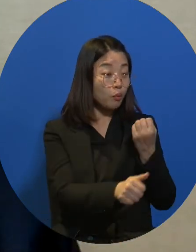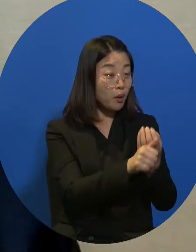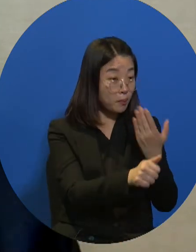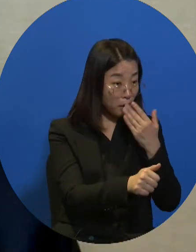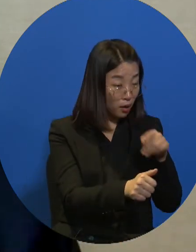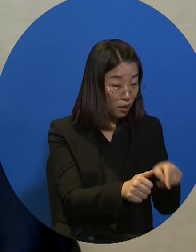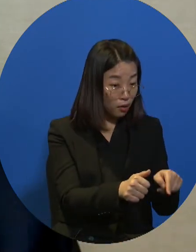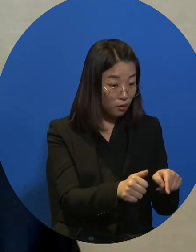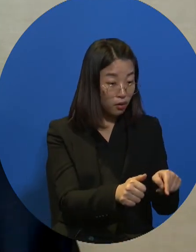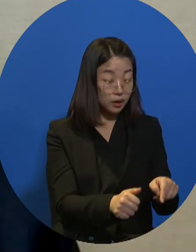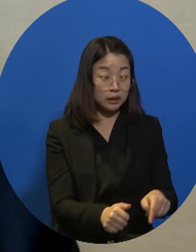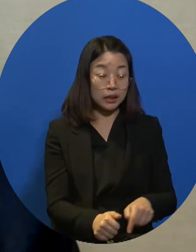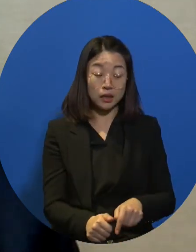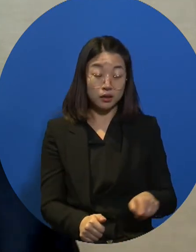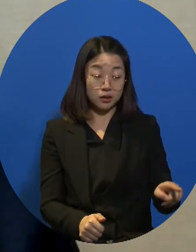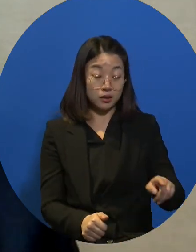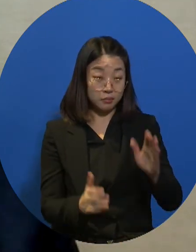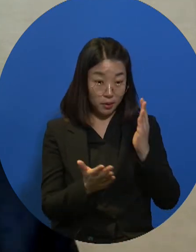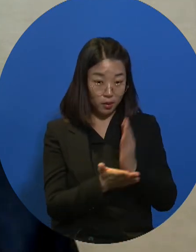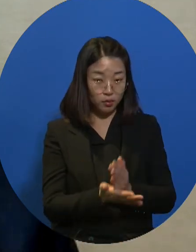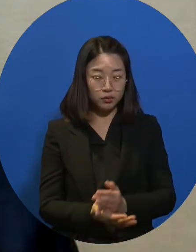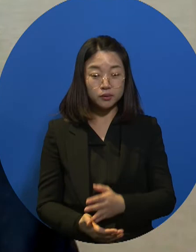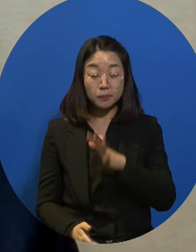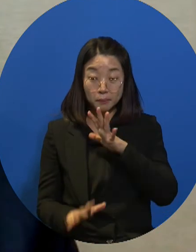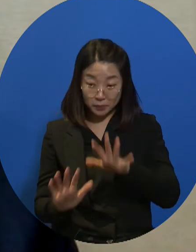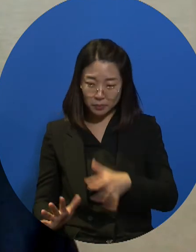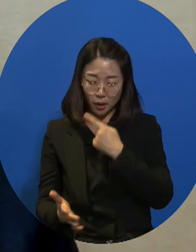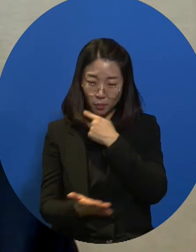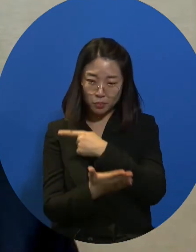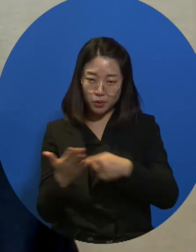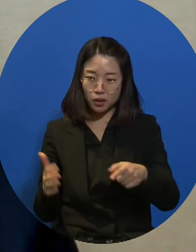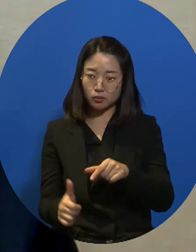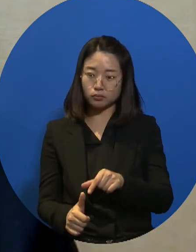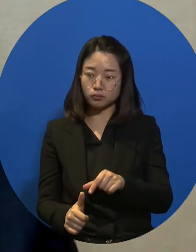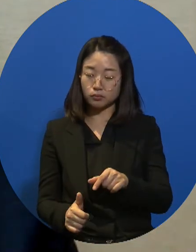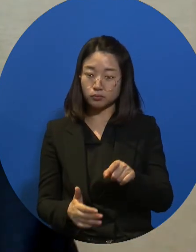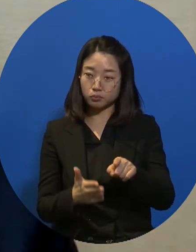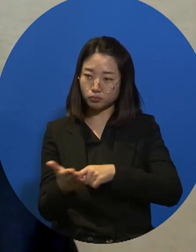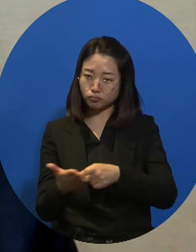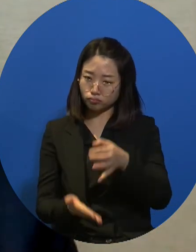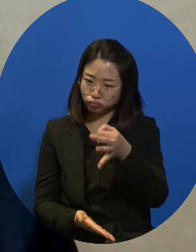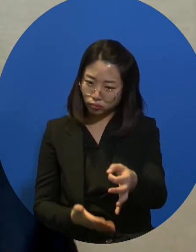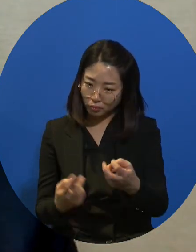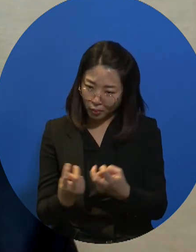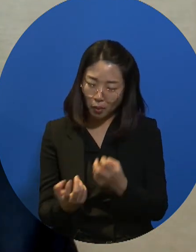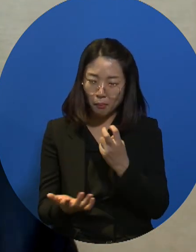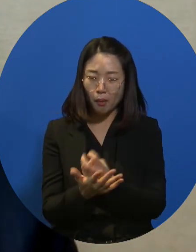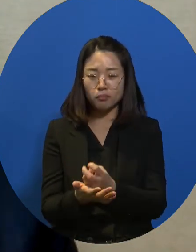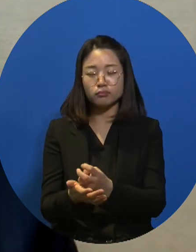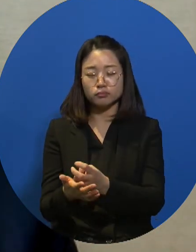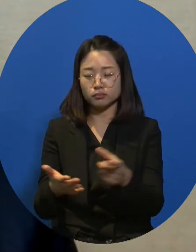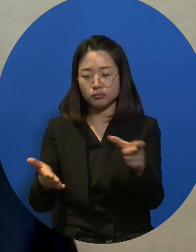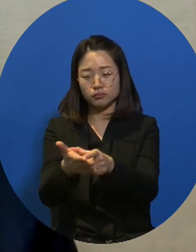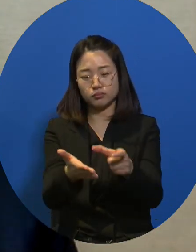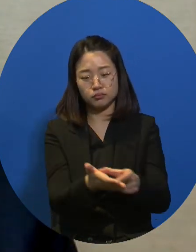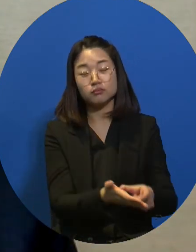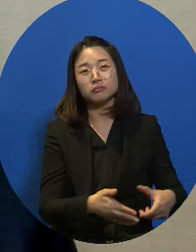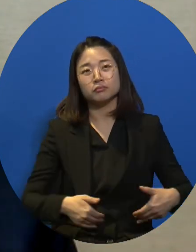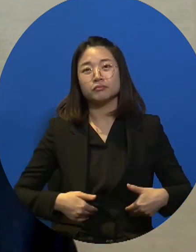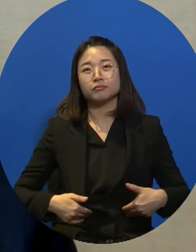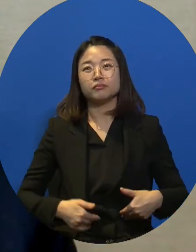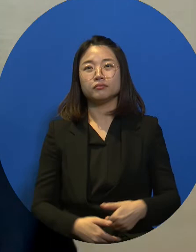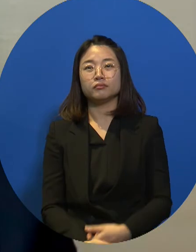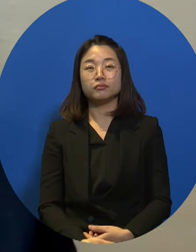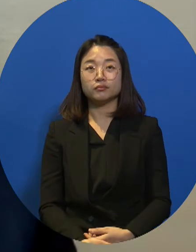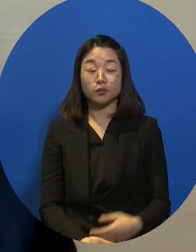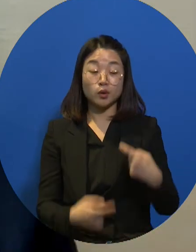않아도 바로 피해 구제를 할 수 있는 그런 근거법을 두자는 그런 견해들도 있고요. 그리고 개인 청원의